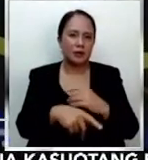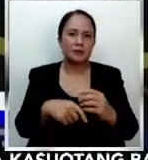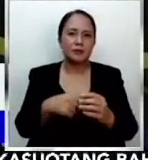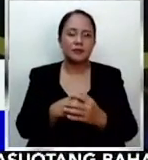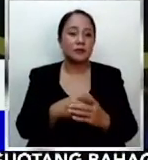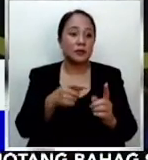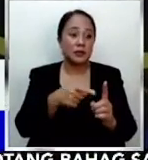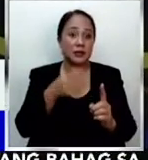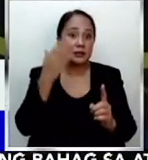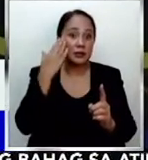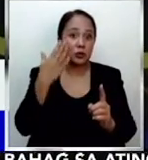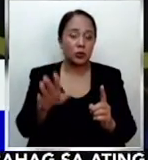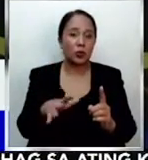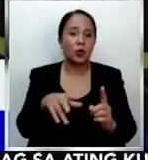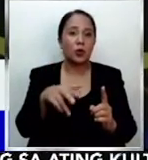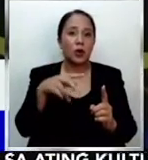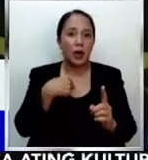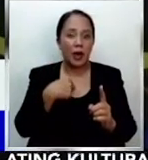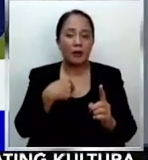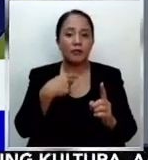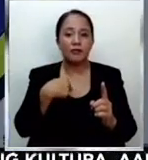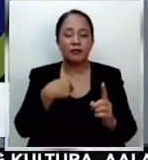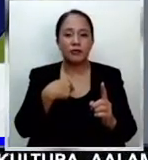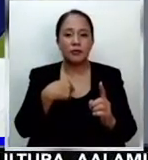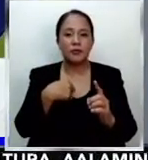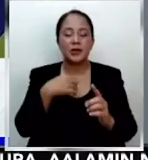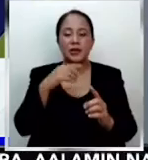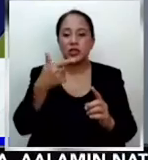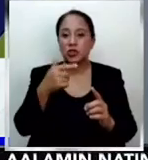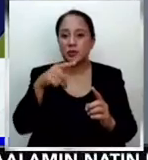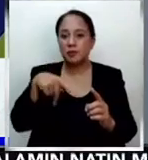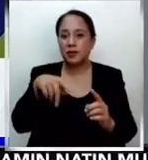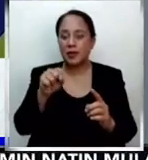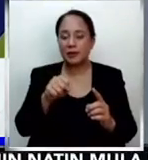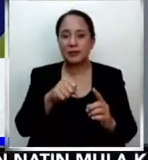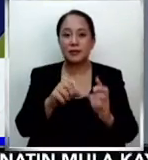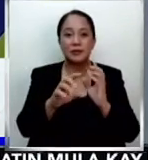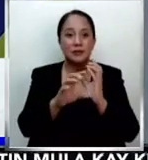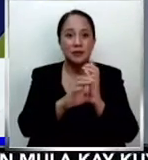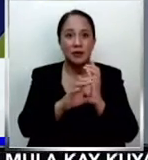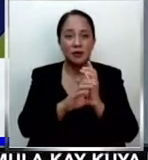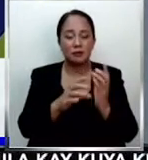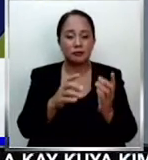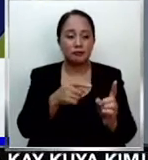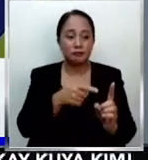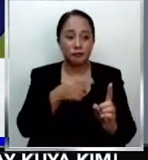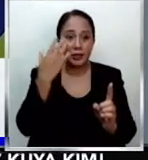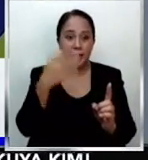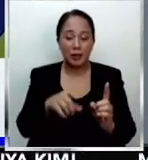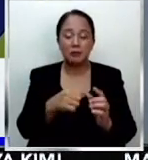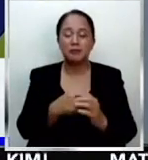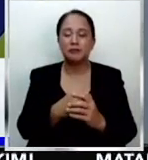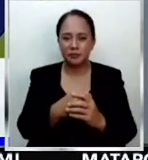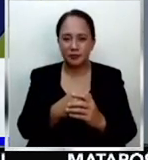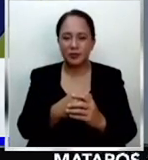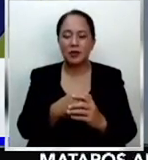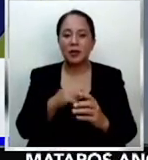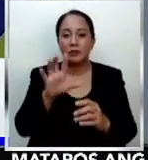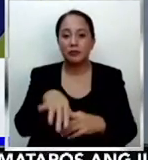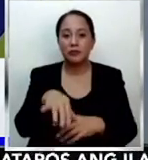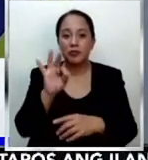may naka-install po pala ang GPS ito. Na-recover po ito, no? Kaya lang ang problema po,